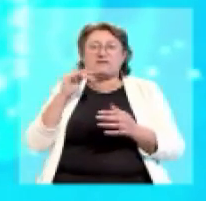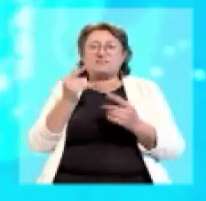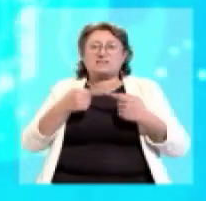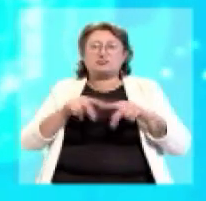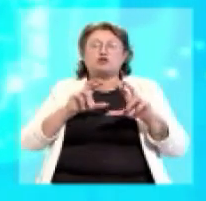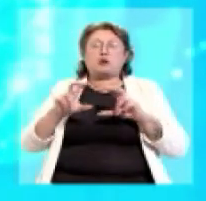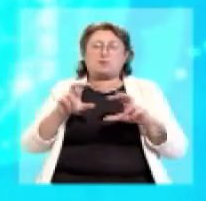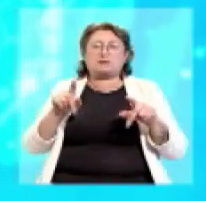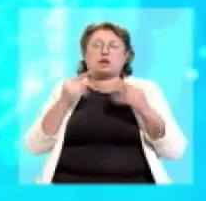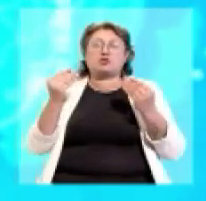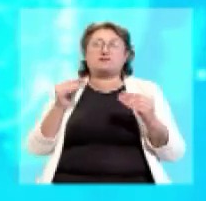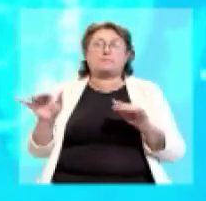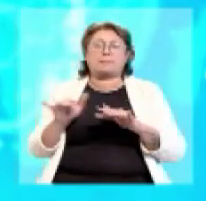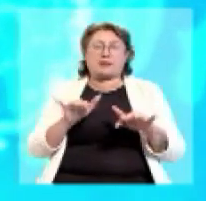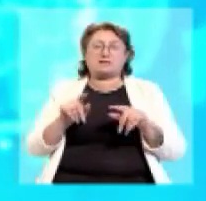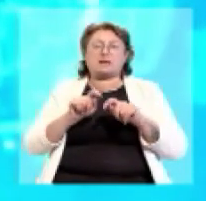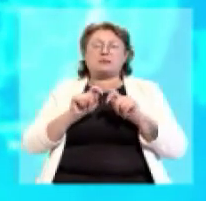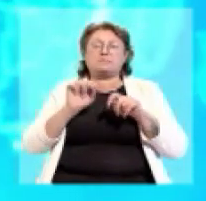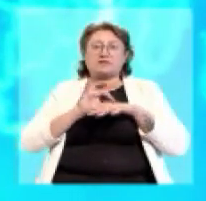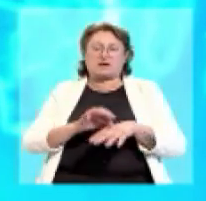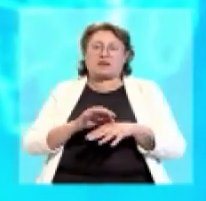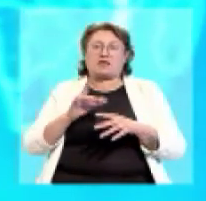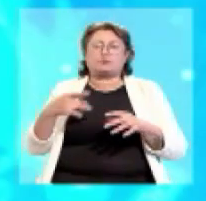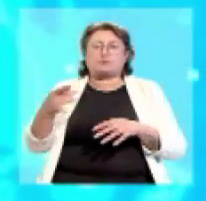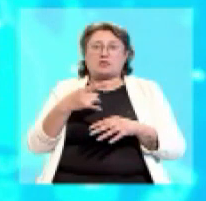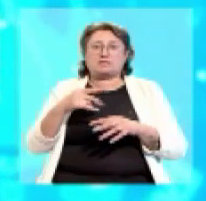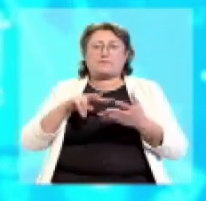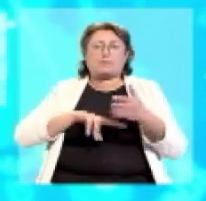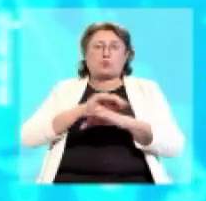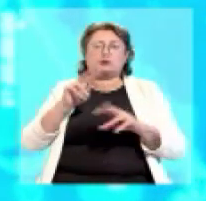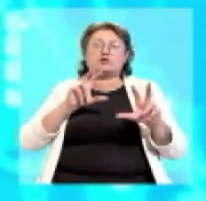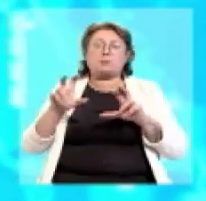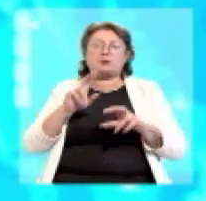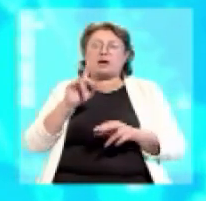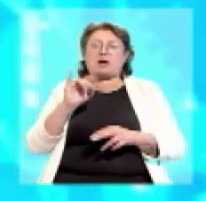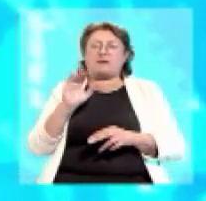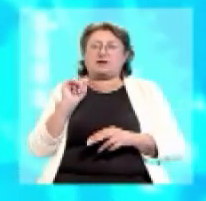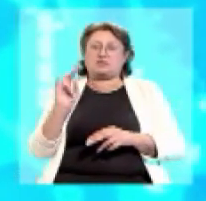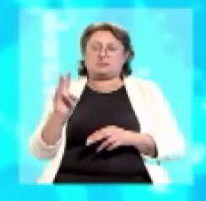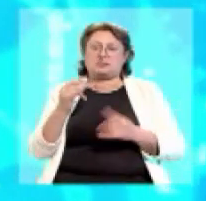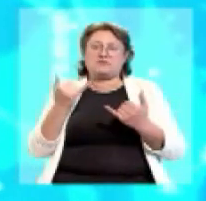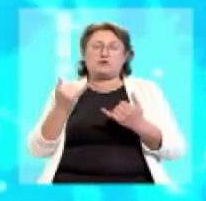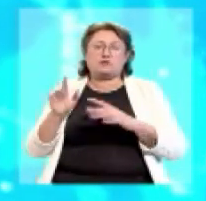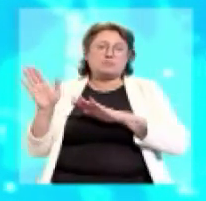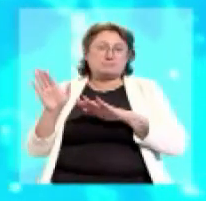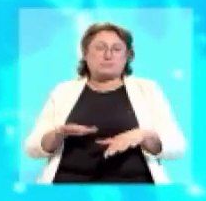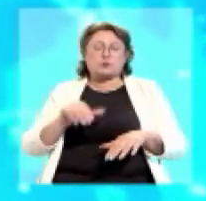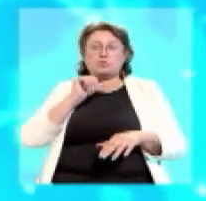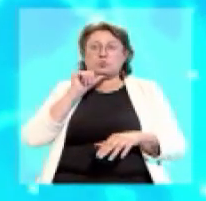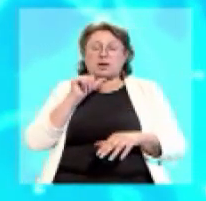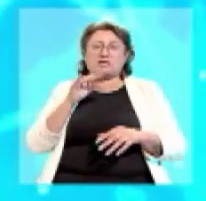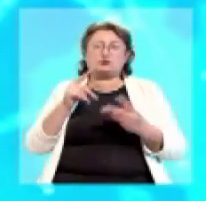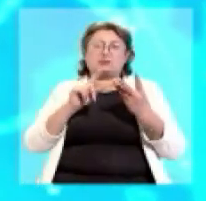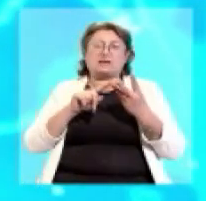федерации «Шахмат». Торжественное мероприятие состоялось в рамках республиканского проекта «Шахматный караван». Сегодня он прибыл в наш регион и